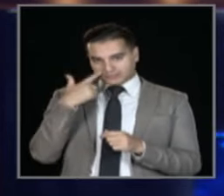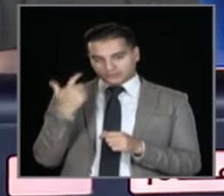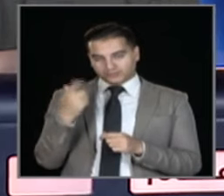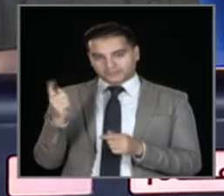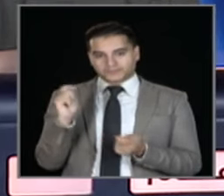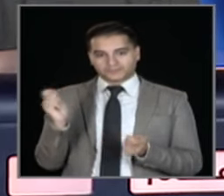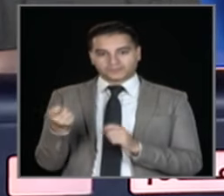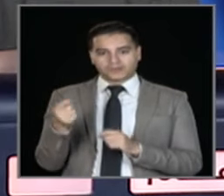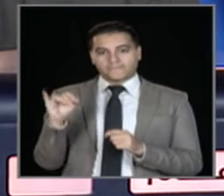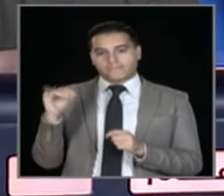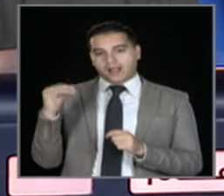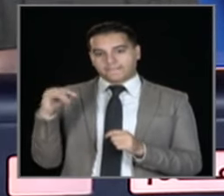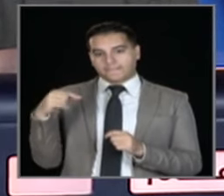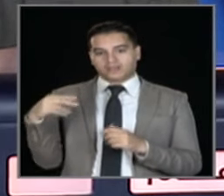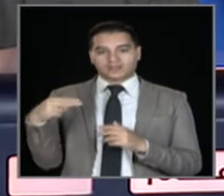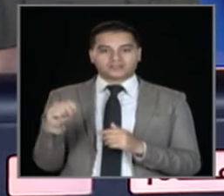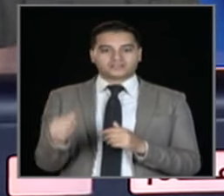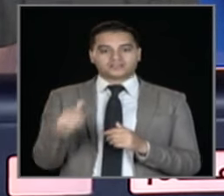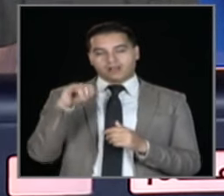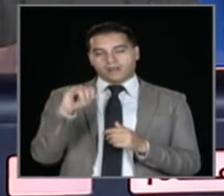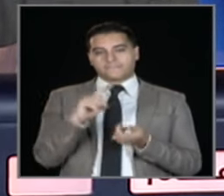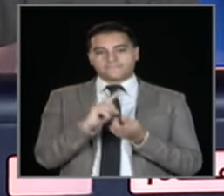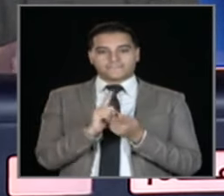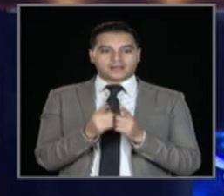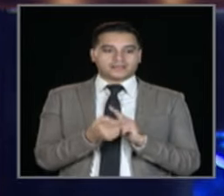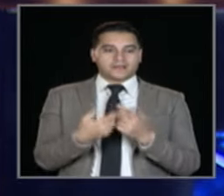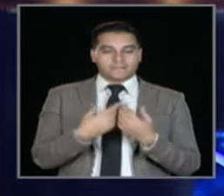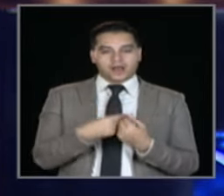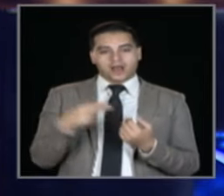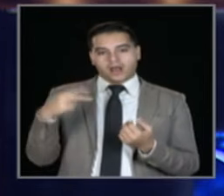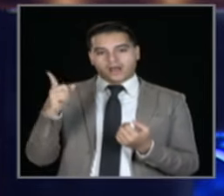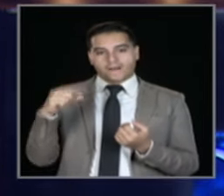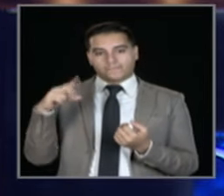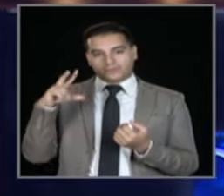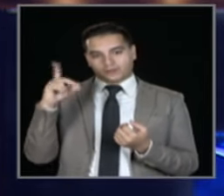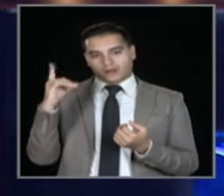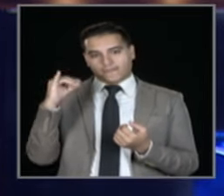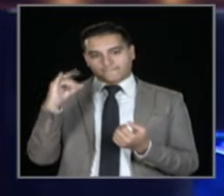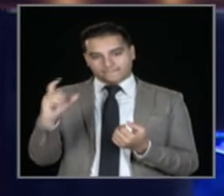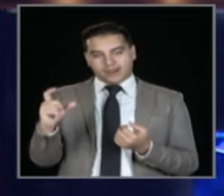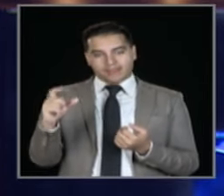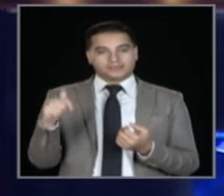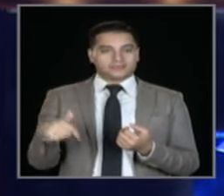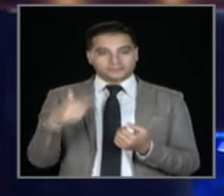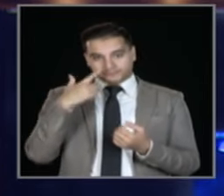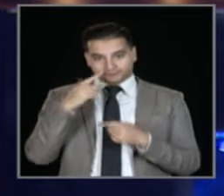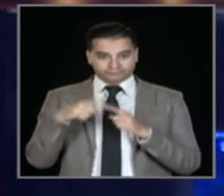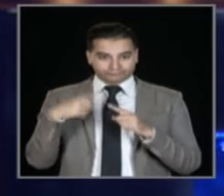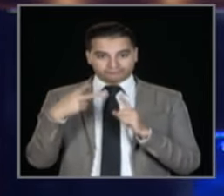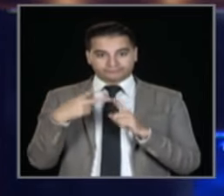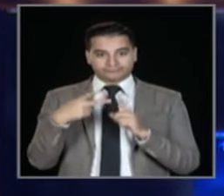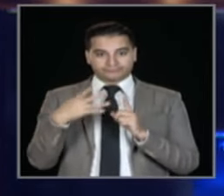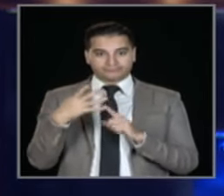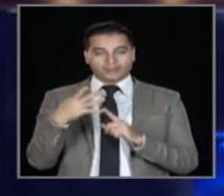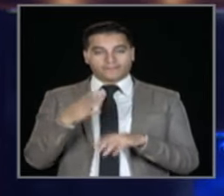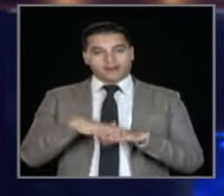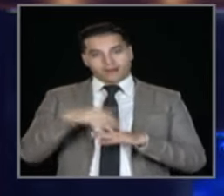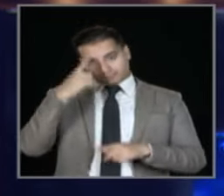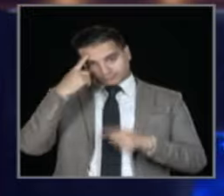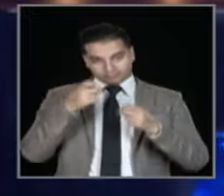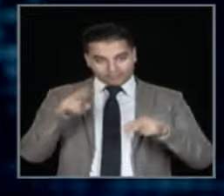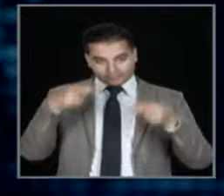المتفوقين، محمد عصام نزل مكان عبد الرحمن الليسي. ودلوقتي مع الفقرة الرابعة،